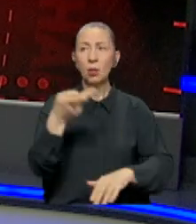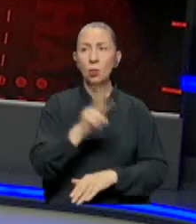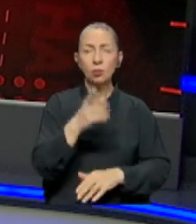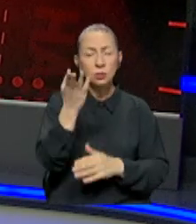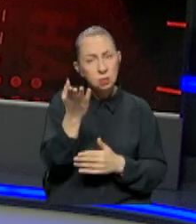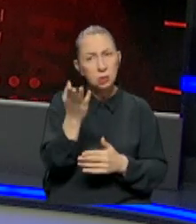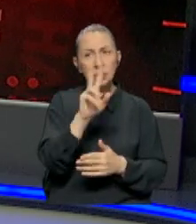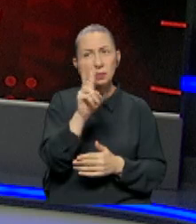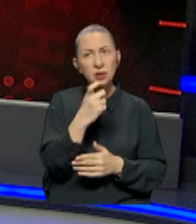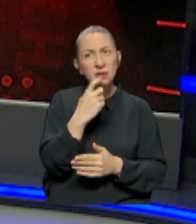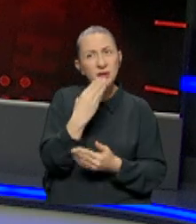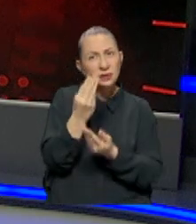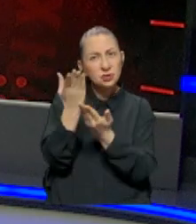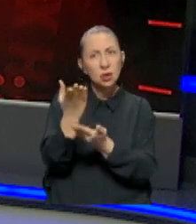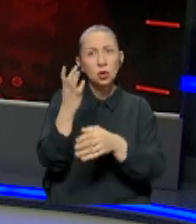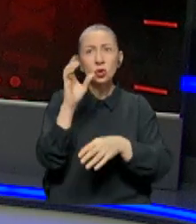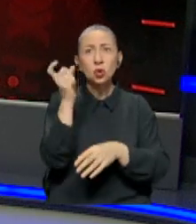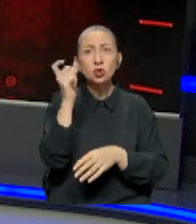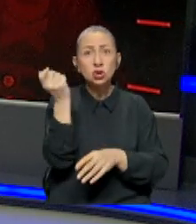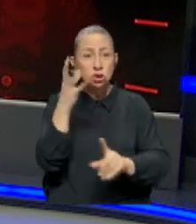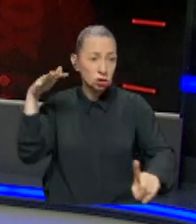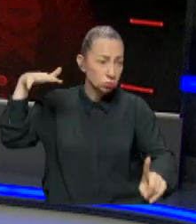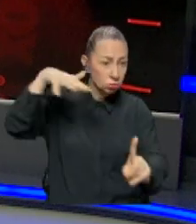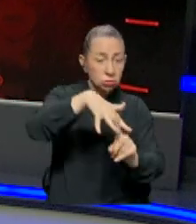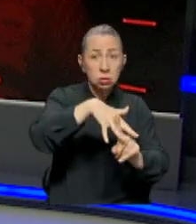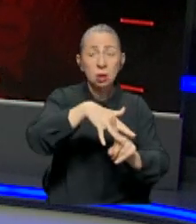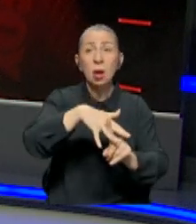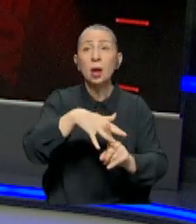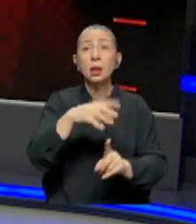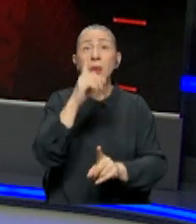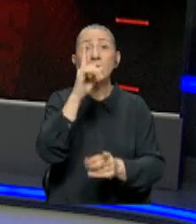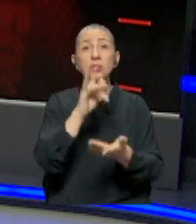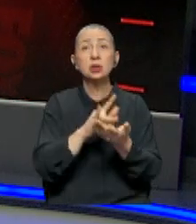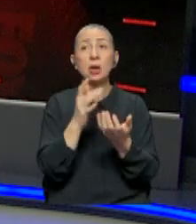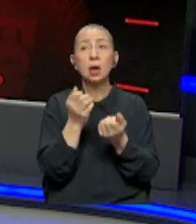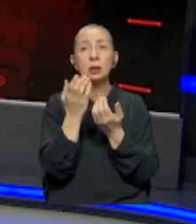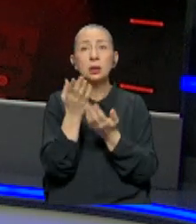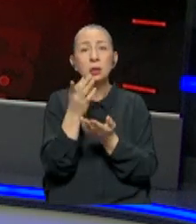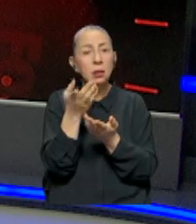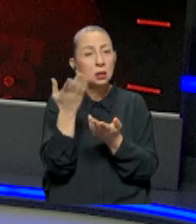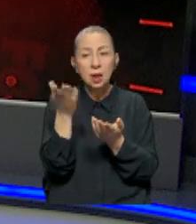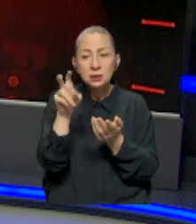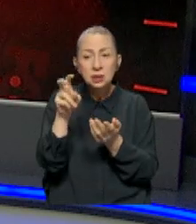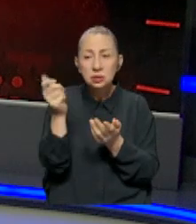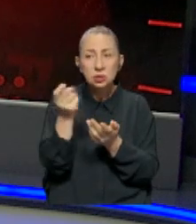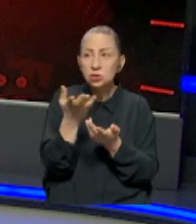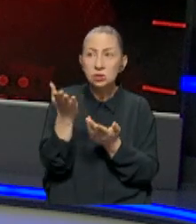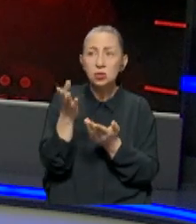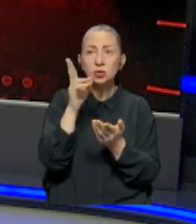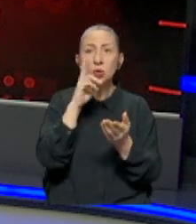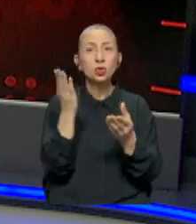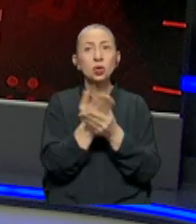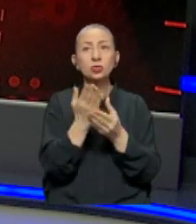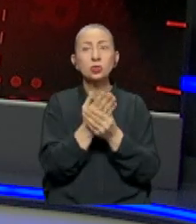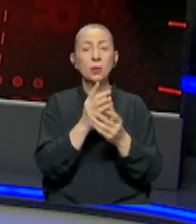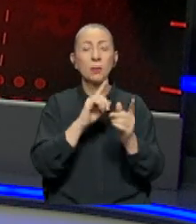öldürülmüştü. 20 yaşındaki gence 9 kişi saldırdı ama tek kişi ceza aldı. Geri kalan şüphelilerle ilgili son dosya